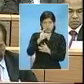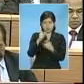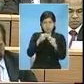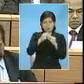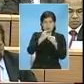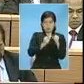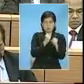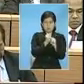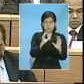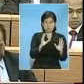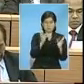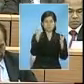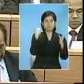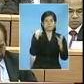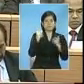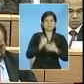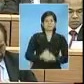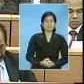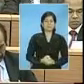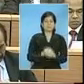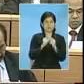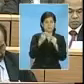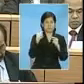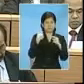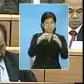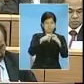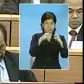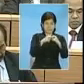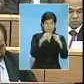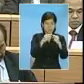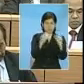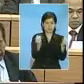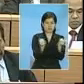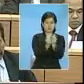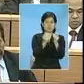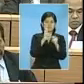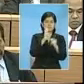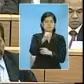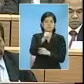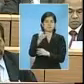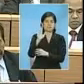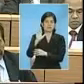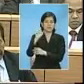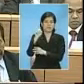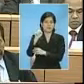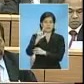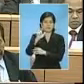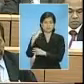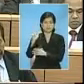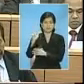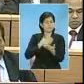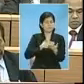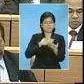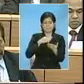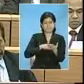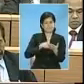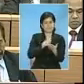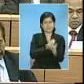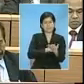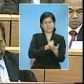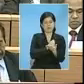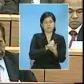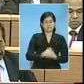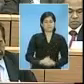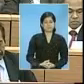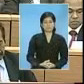ความทั้งที่ความเสียหายนับ 4-5แสนล้านบาทครับท่านอานครับเรื่องนี้เป็นเรื่องที่น่าเสียดายครับท่านอาน